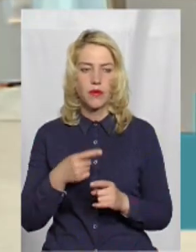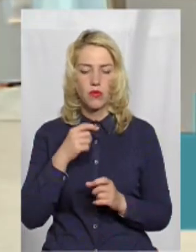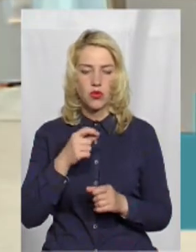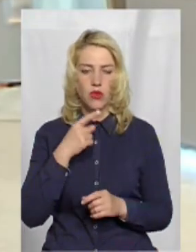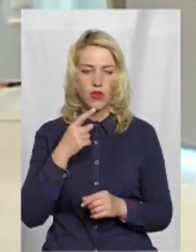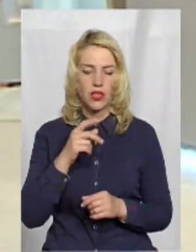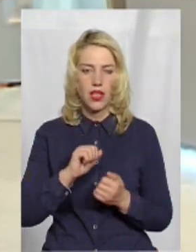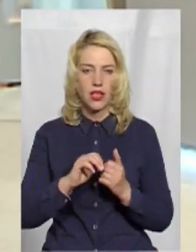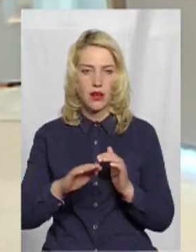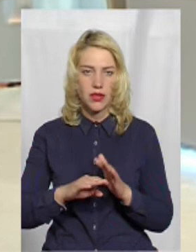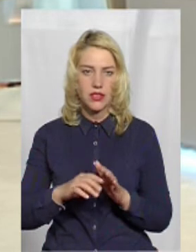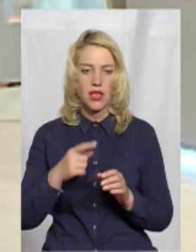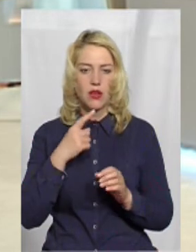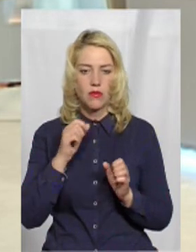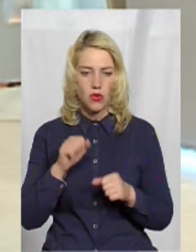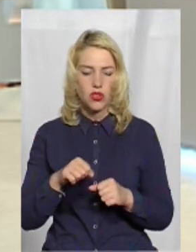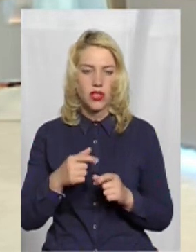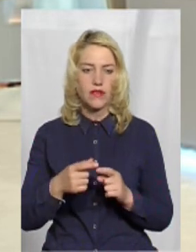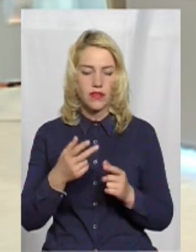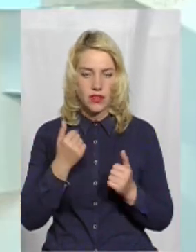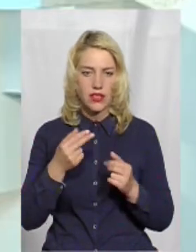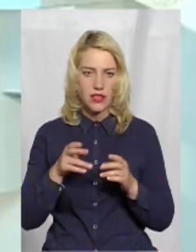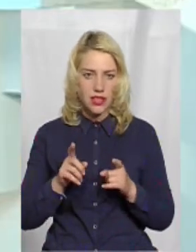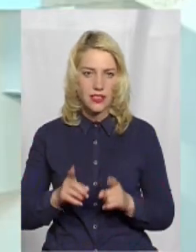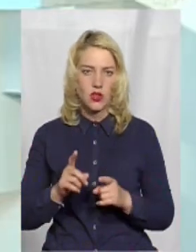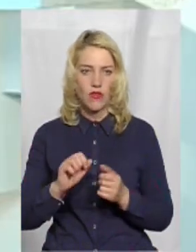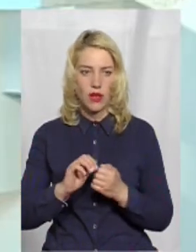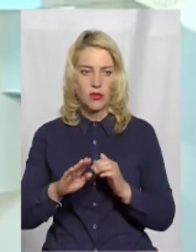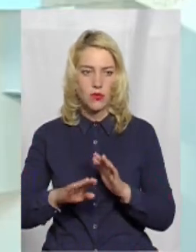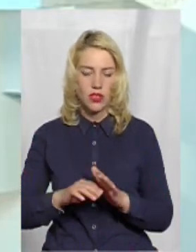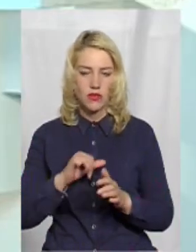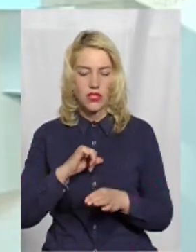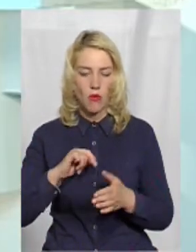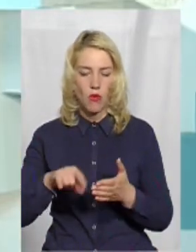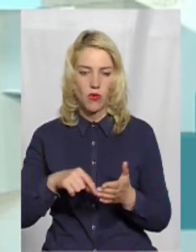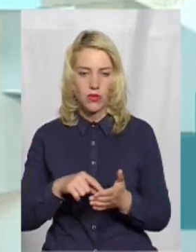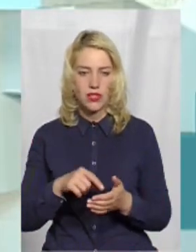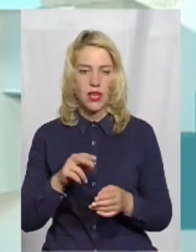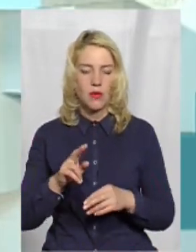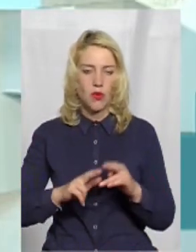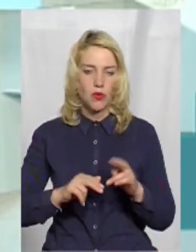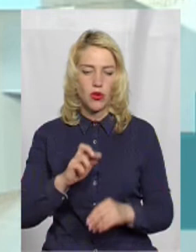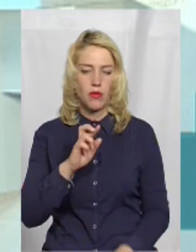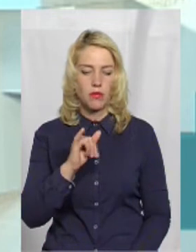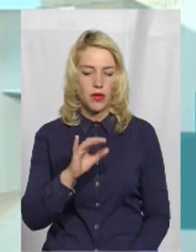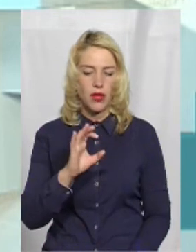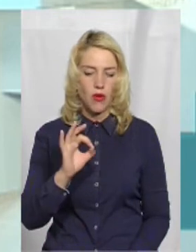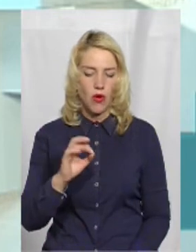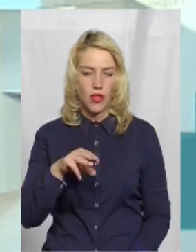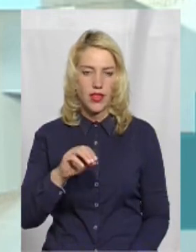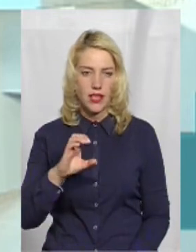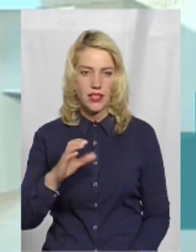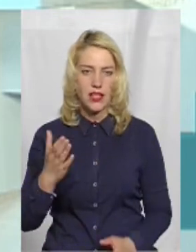можу продовжити репліку, про те, що дійсно в Кам'янці, самому місті, споруджено таку біотец, яка і